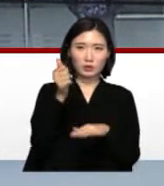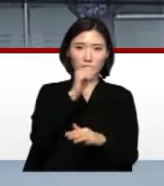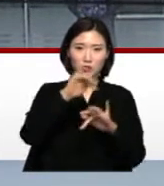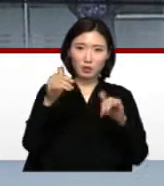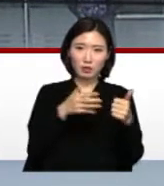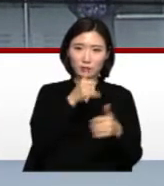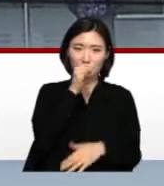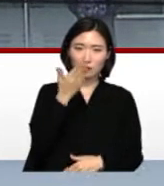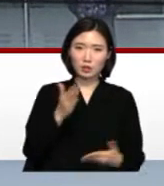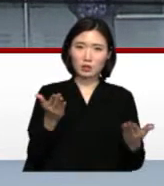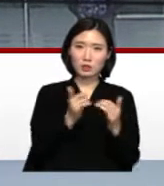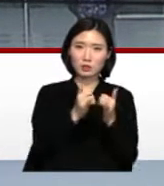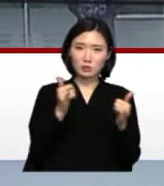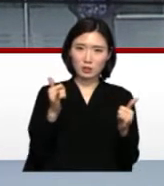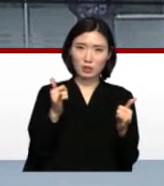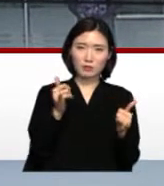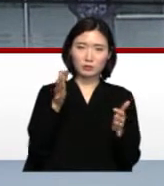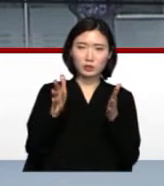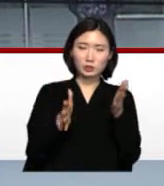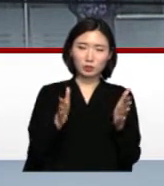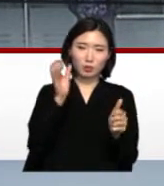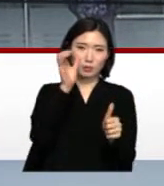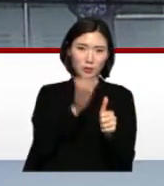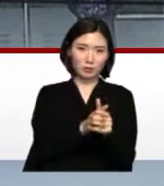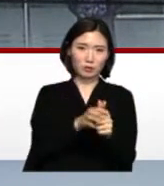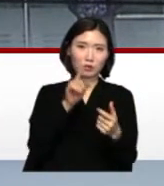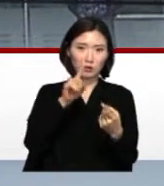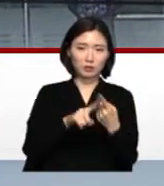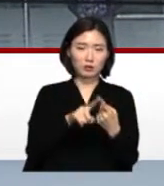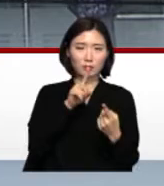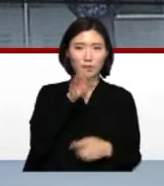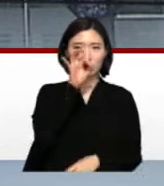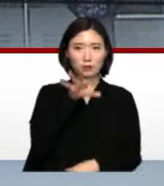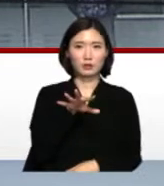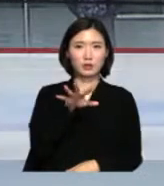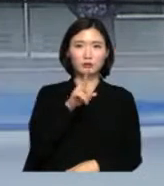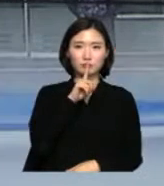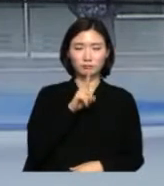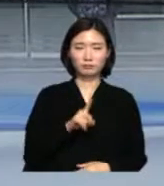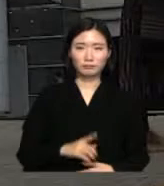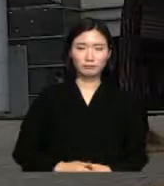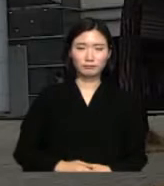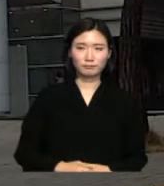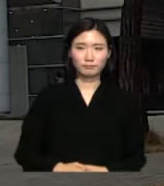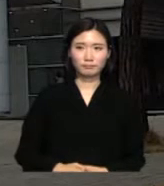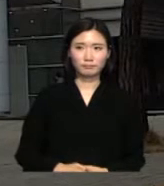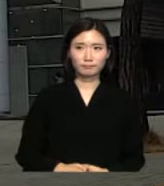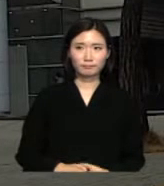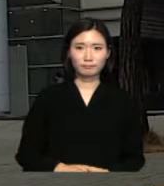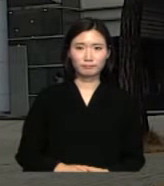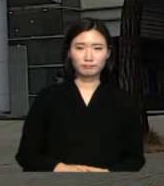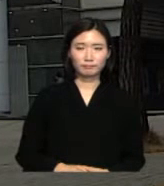직원들의 잘못으로만 돌리는 건 말이 안 된다고 지적했습니다. 보도에 조성엽 기자입니다.